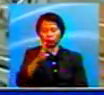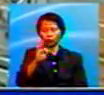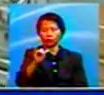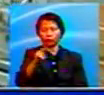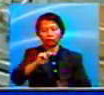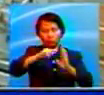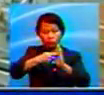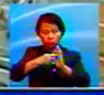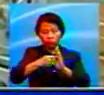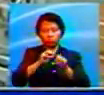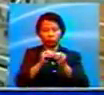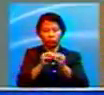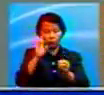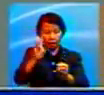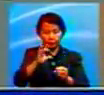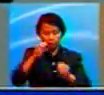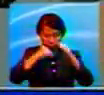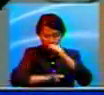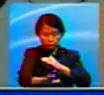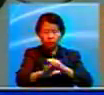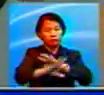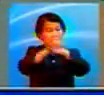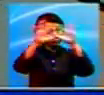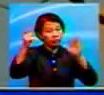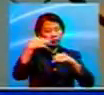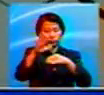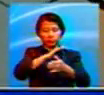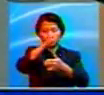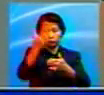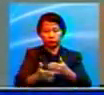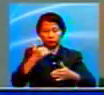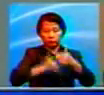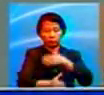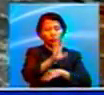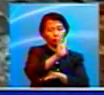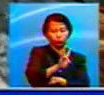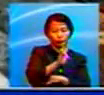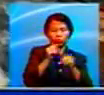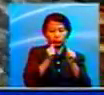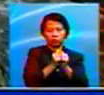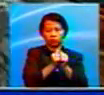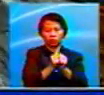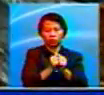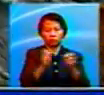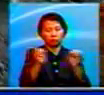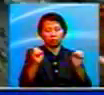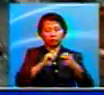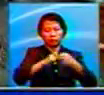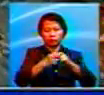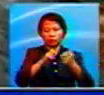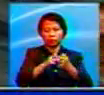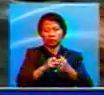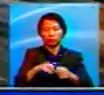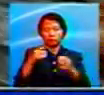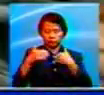21 memulakan misi ke-8nya siang tadi selepas selesai menjalankan misi ke-7 dengan tanpa sebarang masalah.